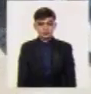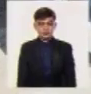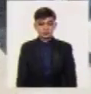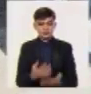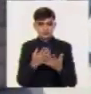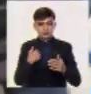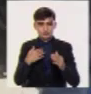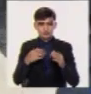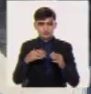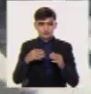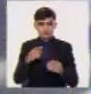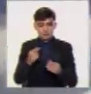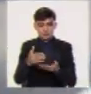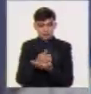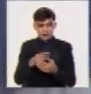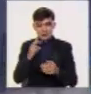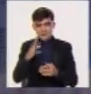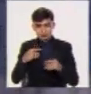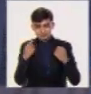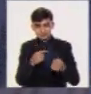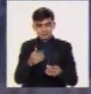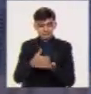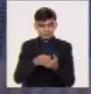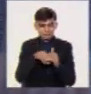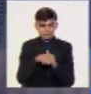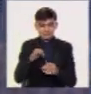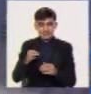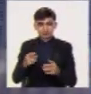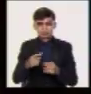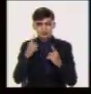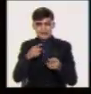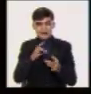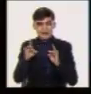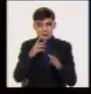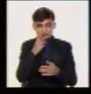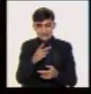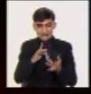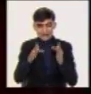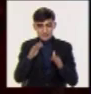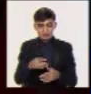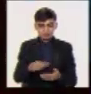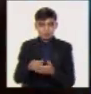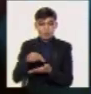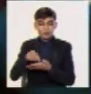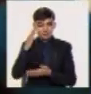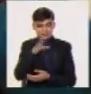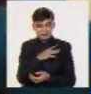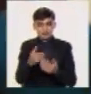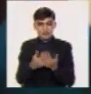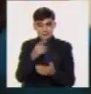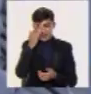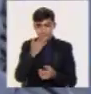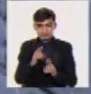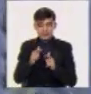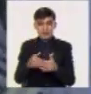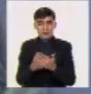Кейбірі баспанасын сатып, жиған терген, берген үлескерлер әуелі әдемейдің керемет жарнамасын ғаламтордан көрген. Былтыр жазда жаңа қоныс үшін деп Рич